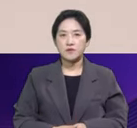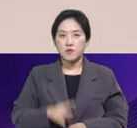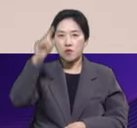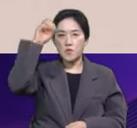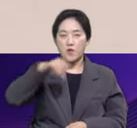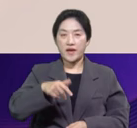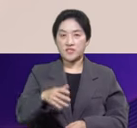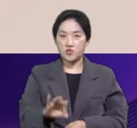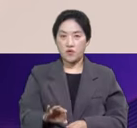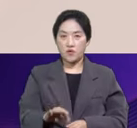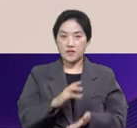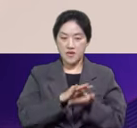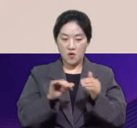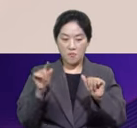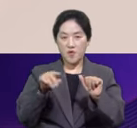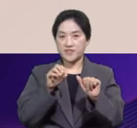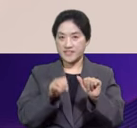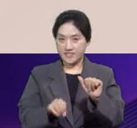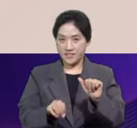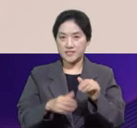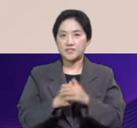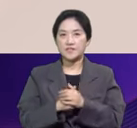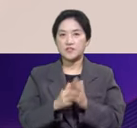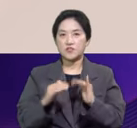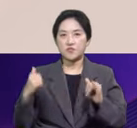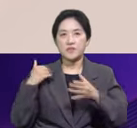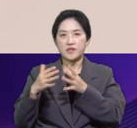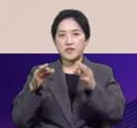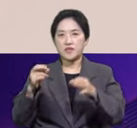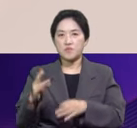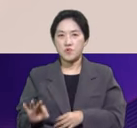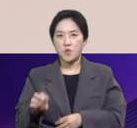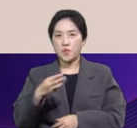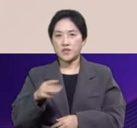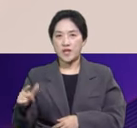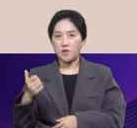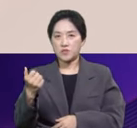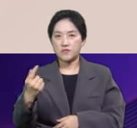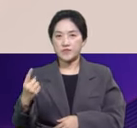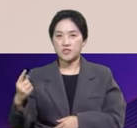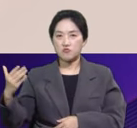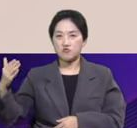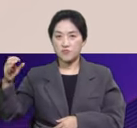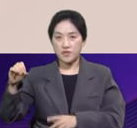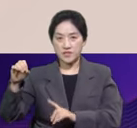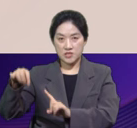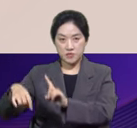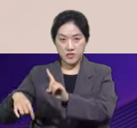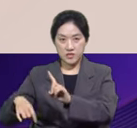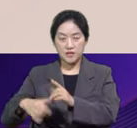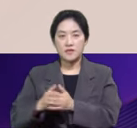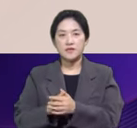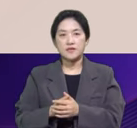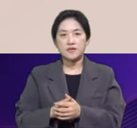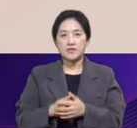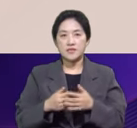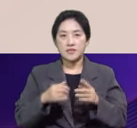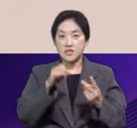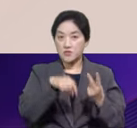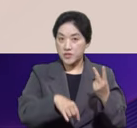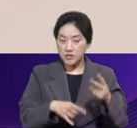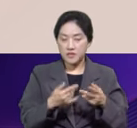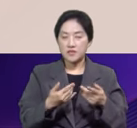경기 고양정입니다. 개표 5% 진행된 상황에서 국민의힘 김용태 후보가 51.9%로 현재 1위,